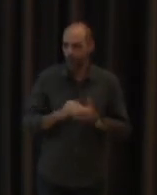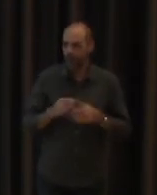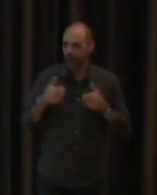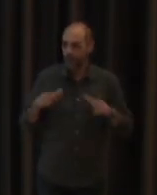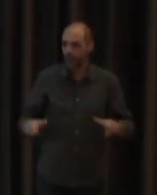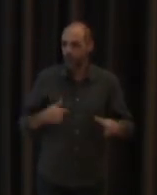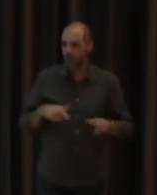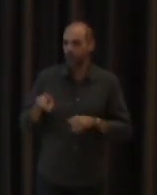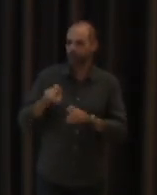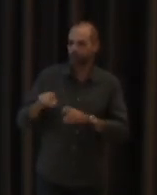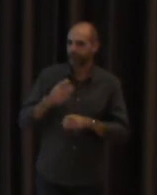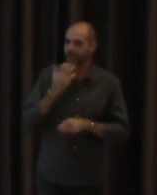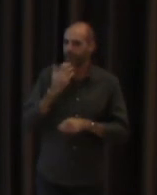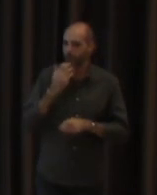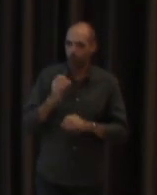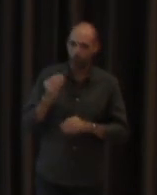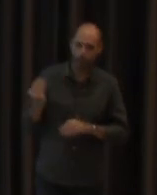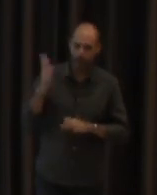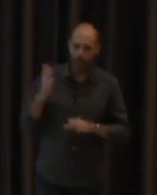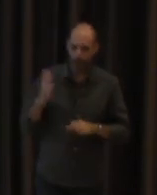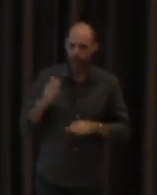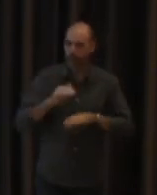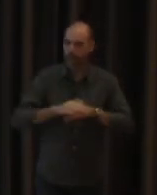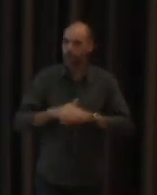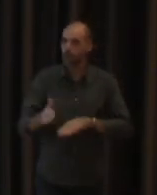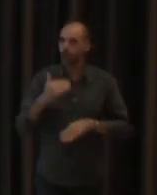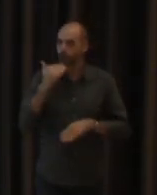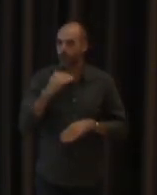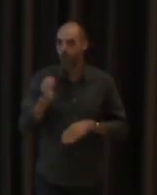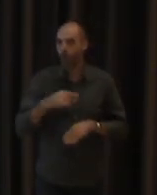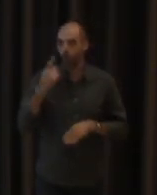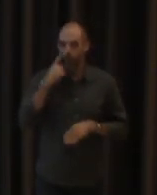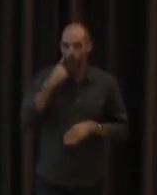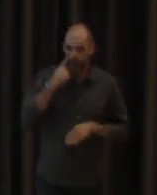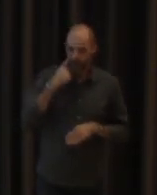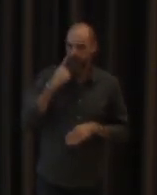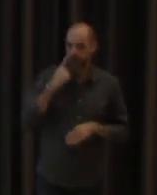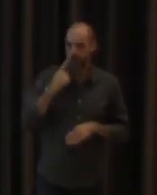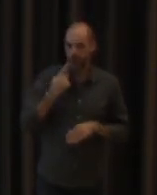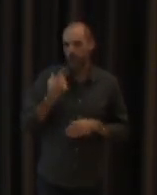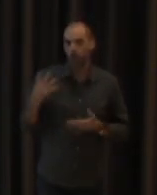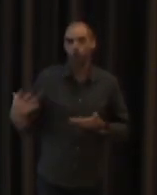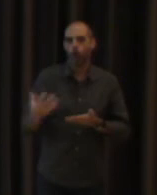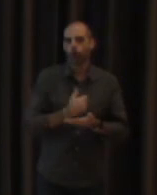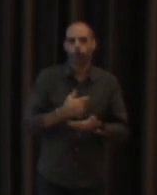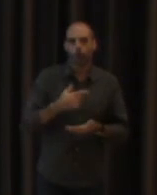l'exemple bo. És a dir, un verb saber o conèixer, i encara no pas en tots els parlars. Segur que hi ha